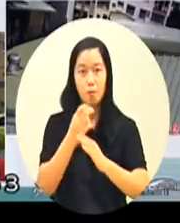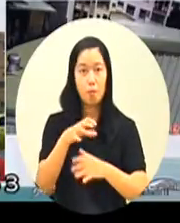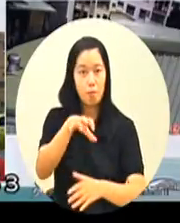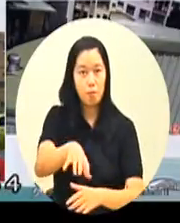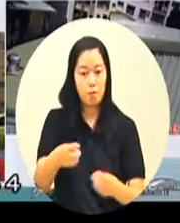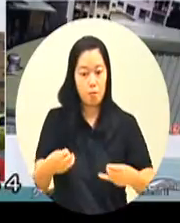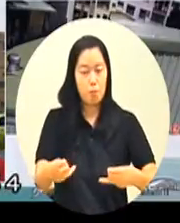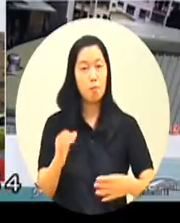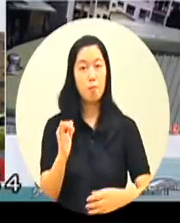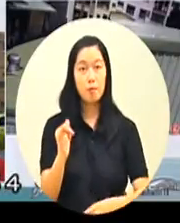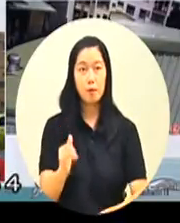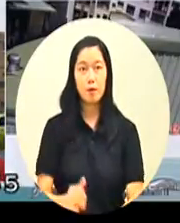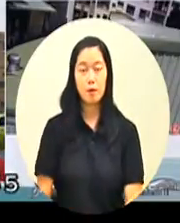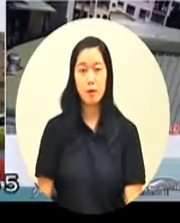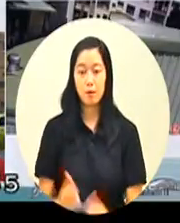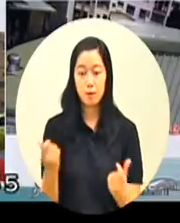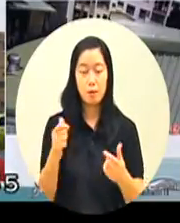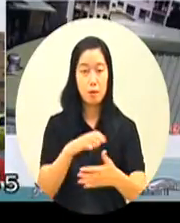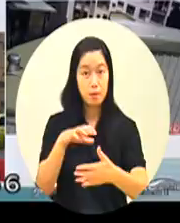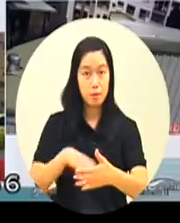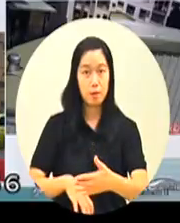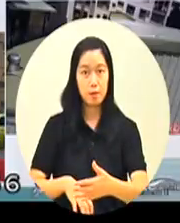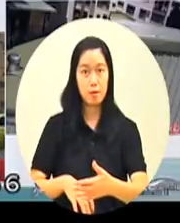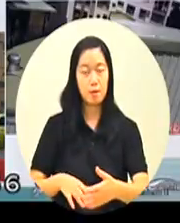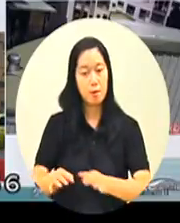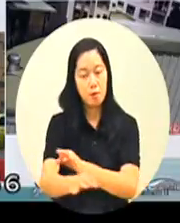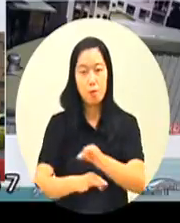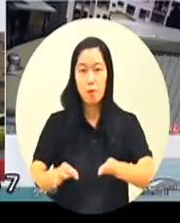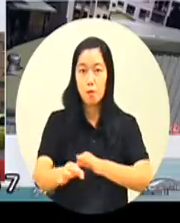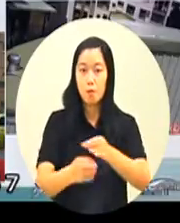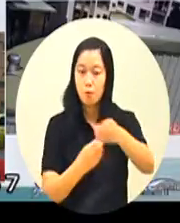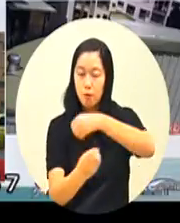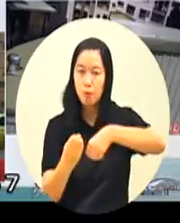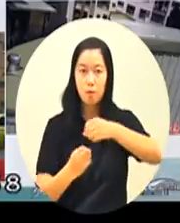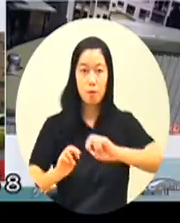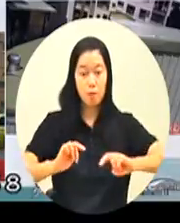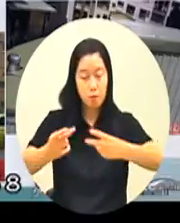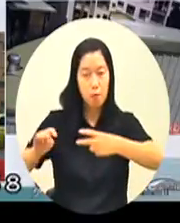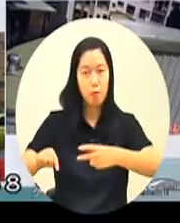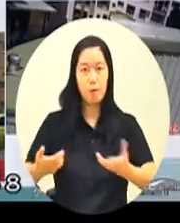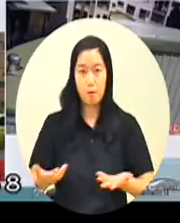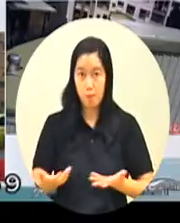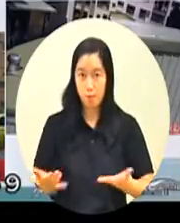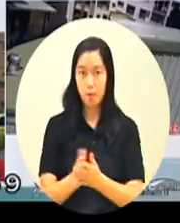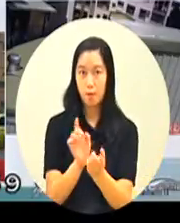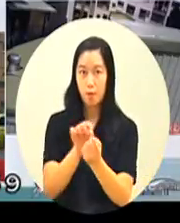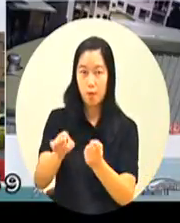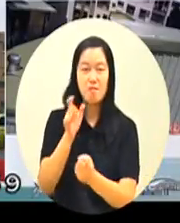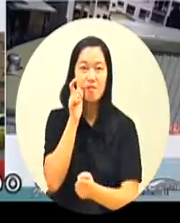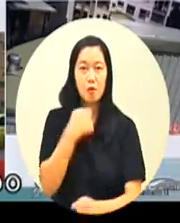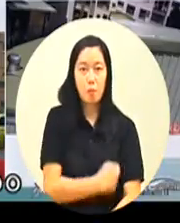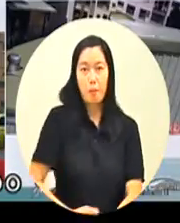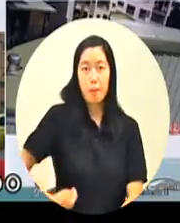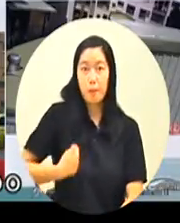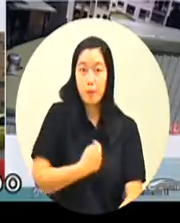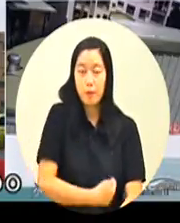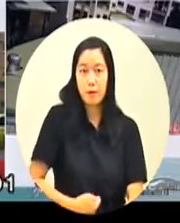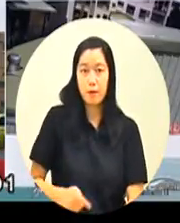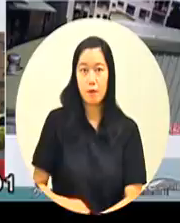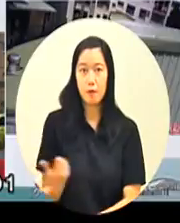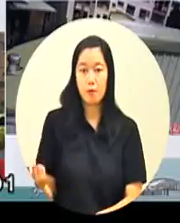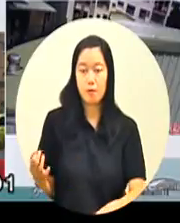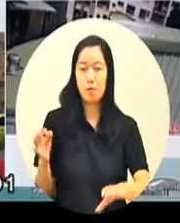是相当的不错，那包括在整个营运改善的部分，我们已经对硬体的部分挹注